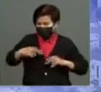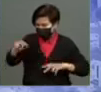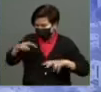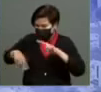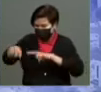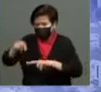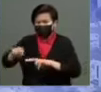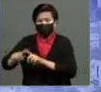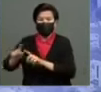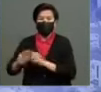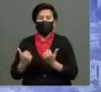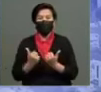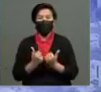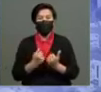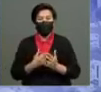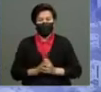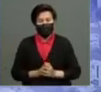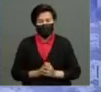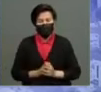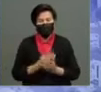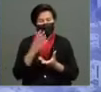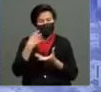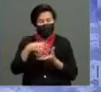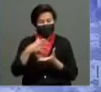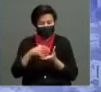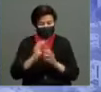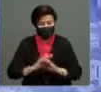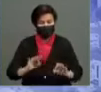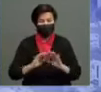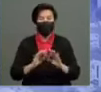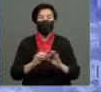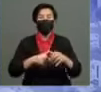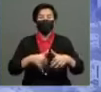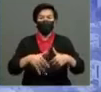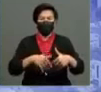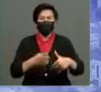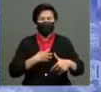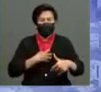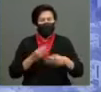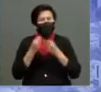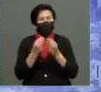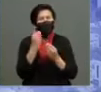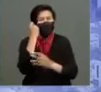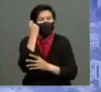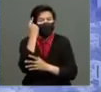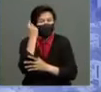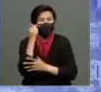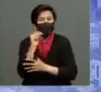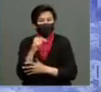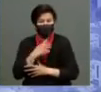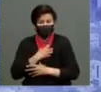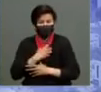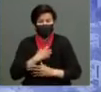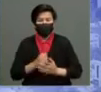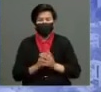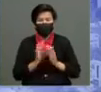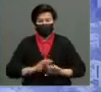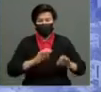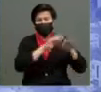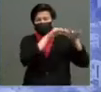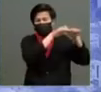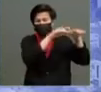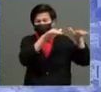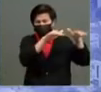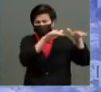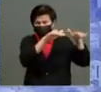รียนด้วยความเข้าใจของท่านด้วยนะครับว่าเราต้องการทำให้มาตรฐานของเราสูงที่สุดเท่าที่เ